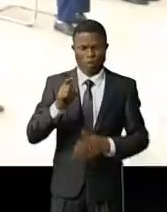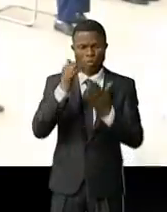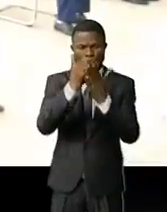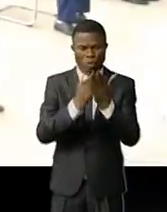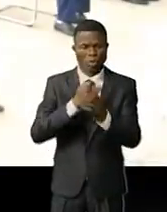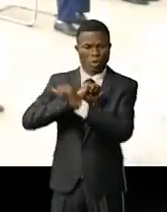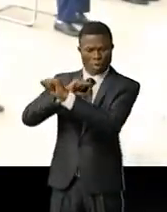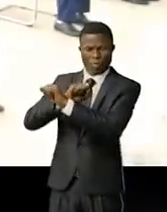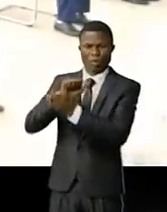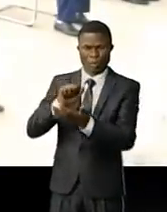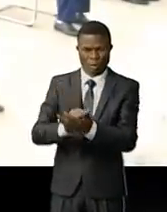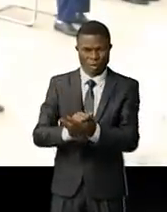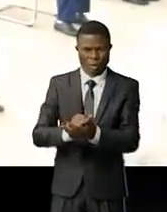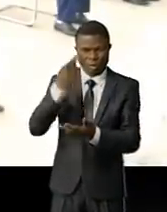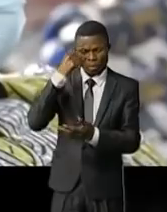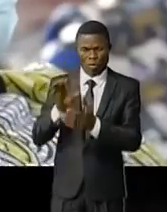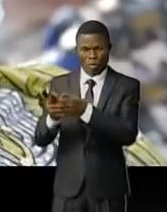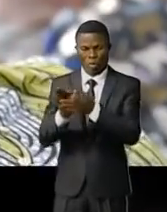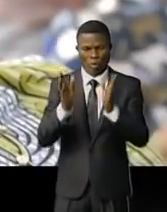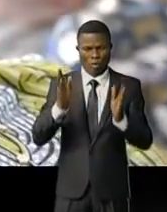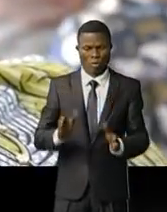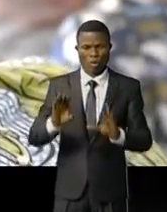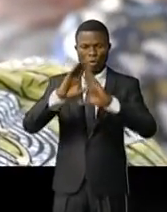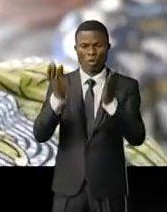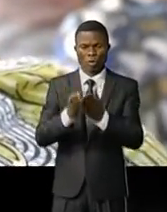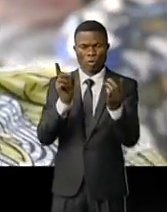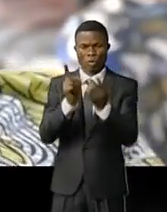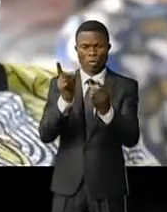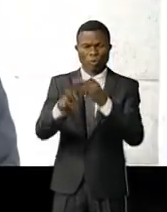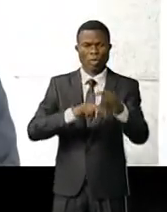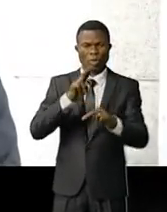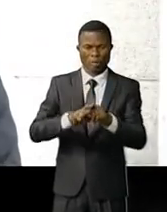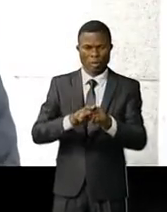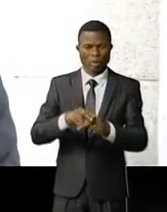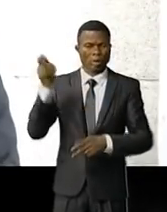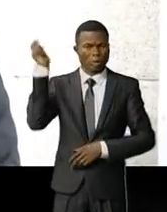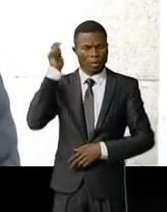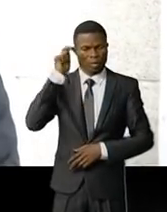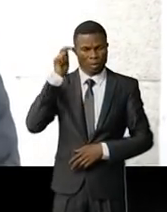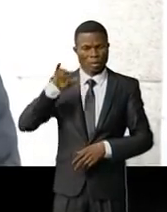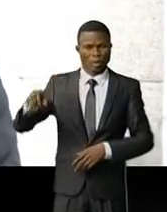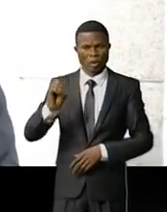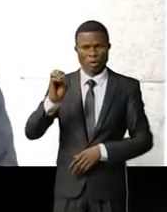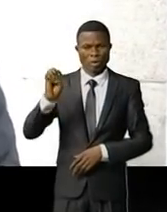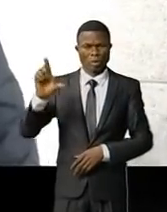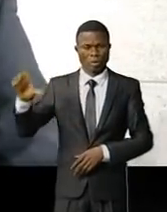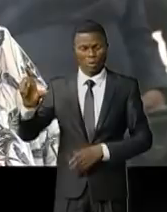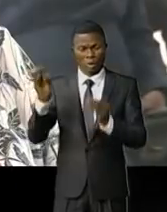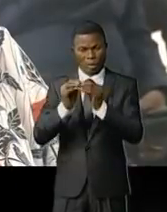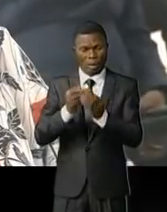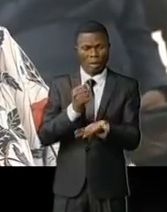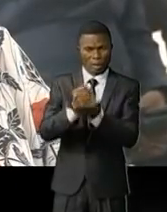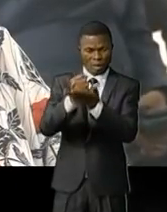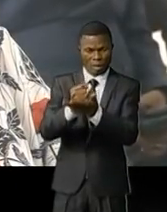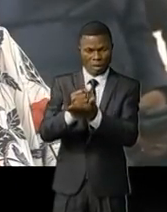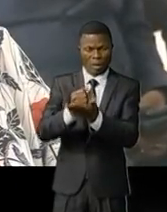et protégés. Pour les coordonnateurs du comité consultatif national, le professeur Joël Ipara, ces assises permettront